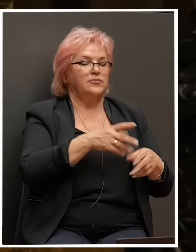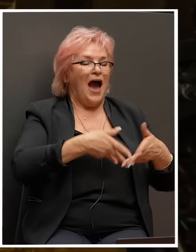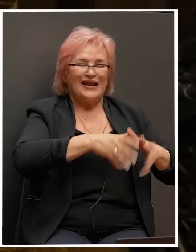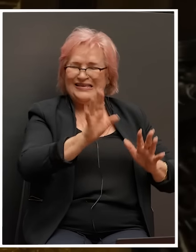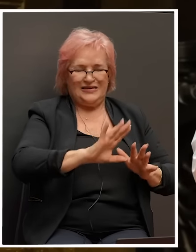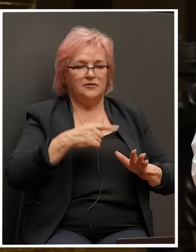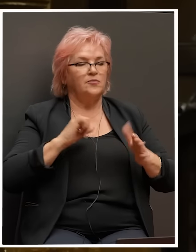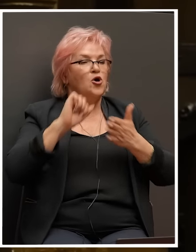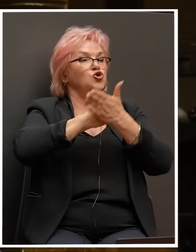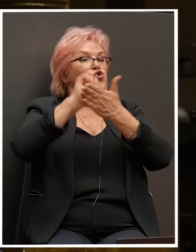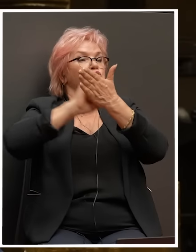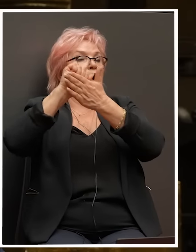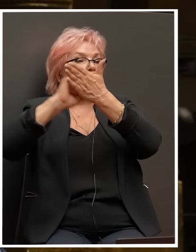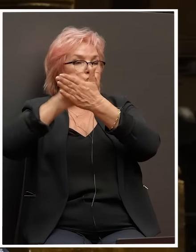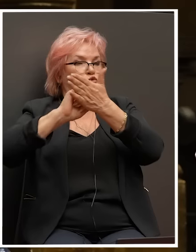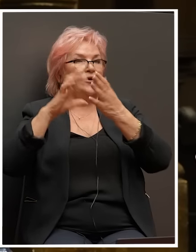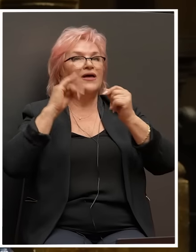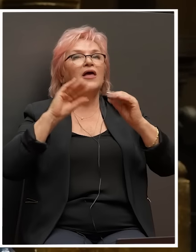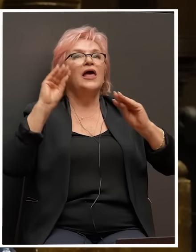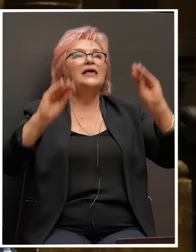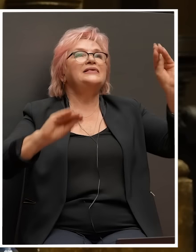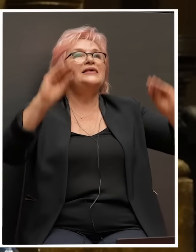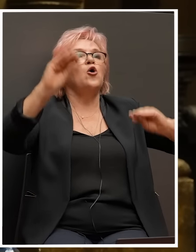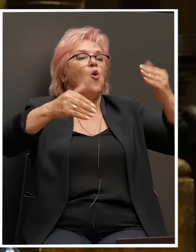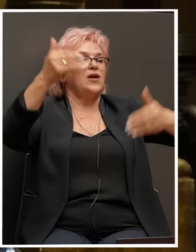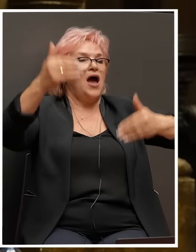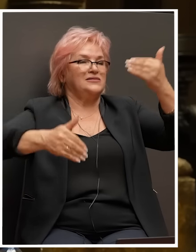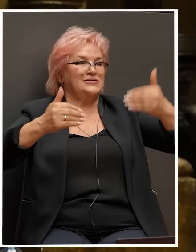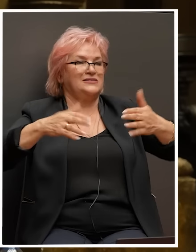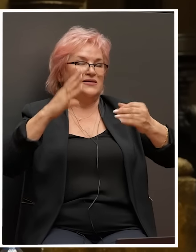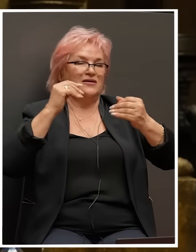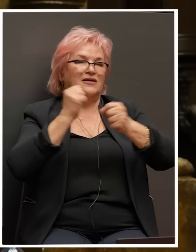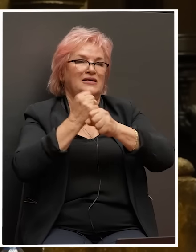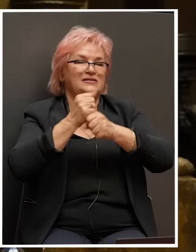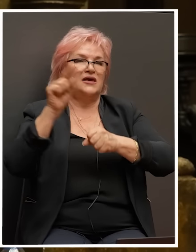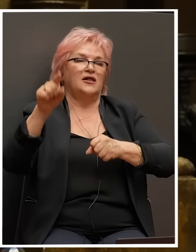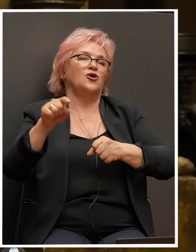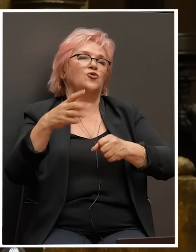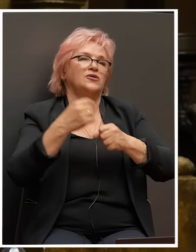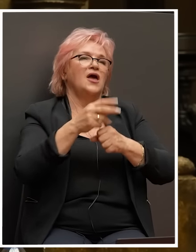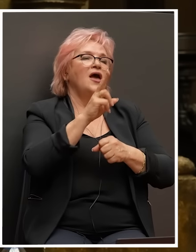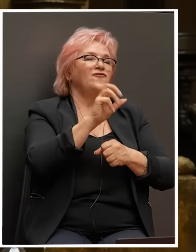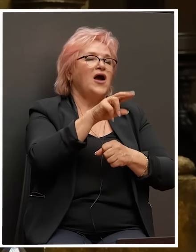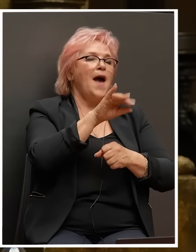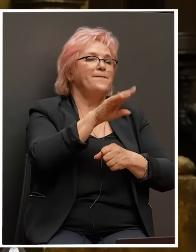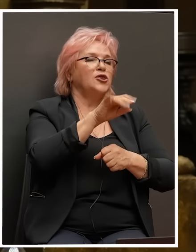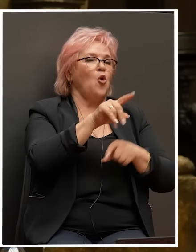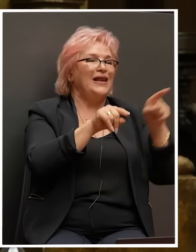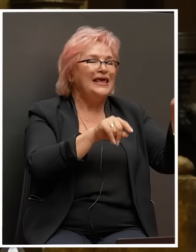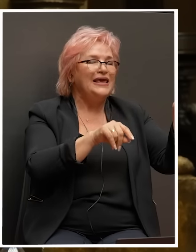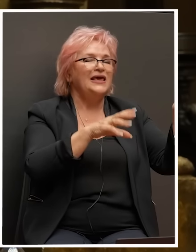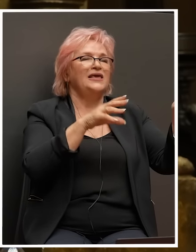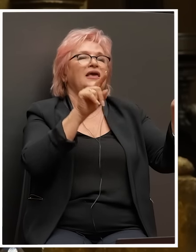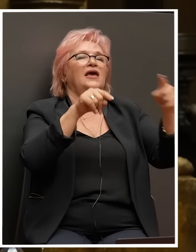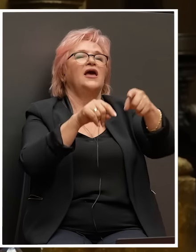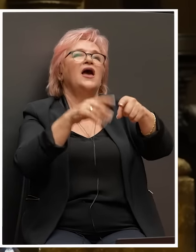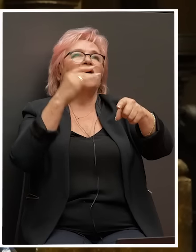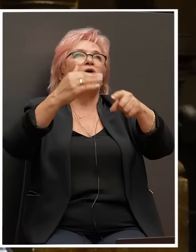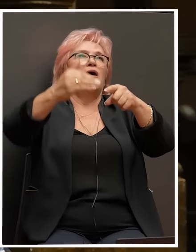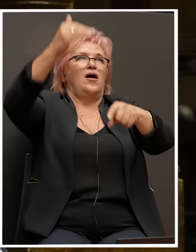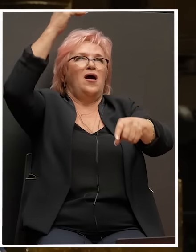штукатуром, он специалист по стуковой декорации. Он делает, например, стуковую декорацию в Палаццо Капитолини, он делает стуковую декорацию на